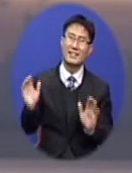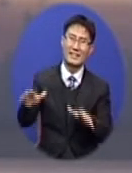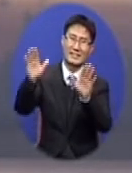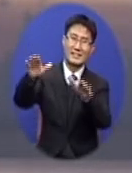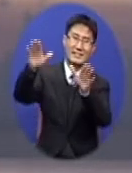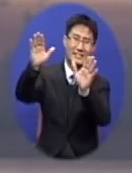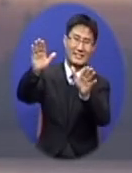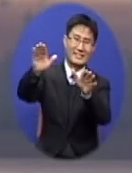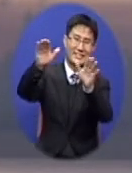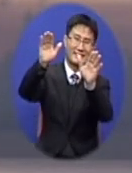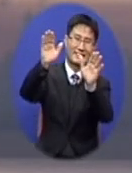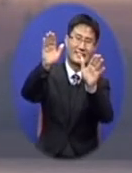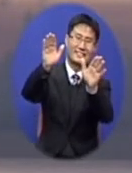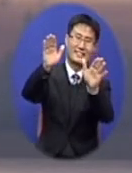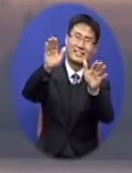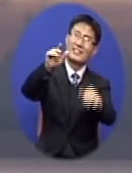새들이